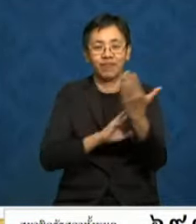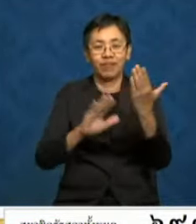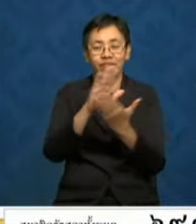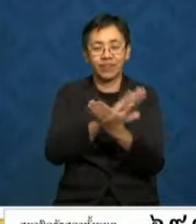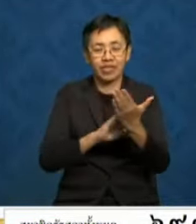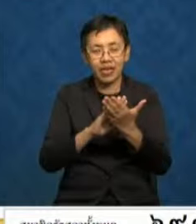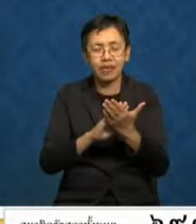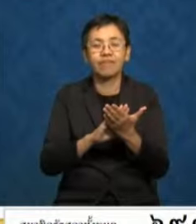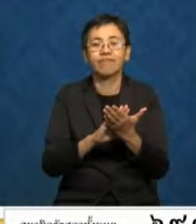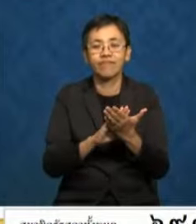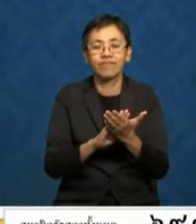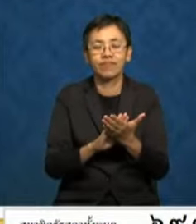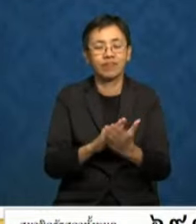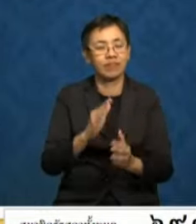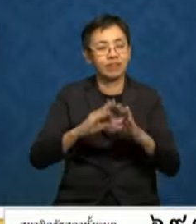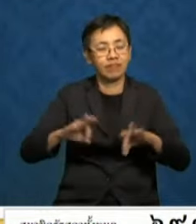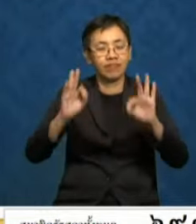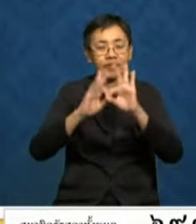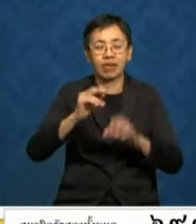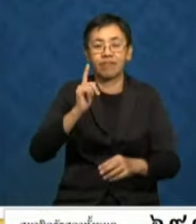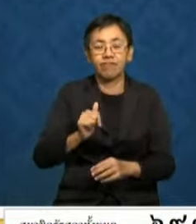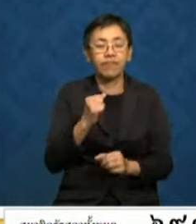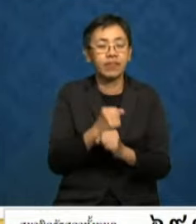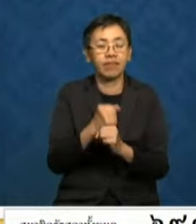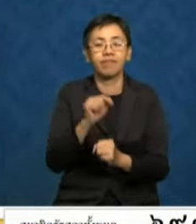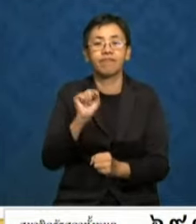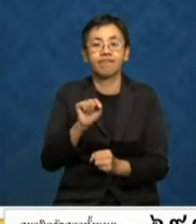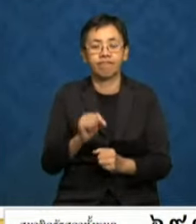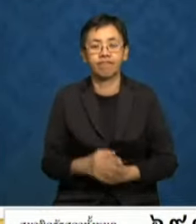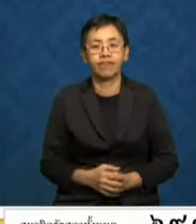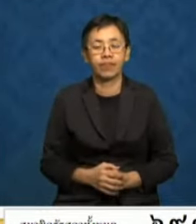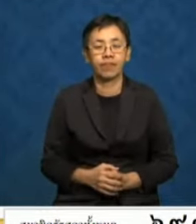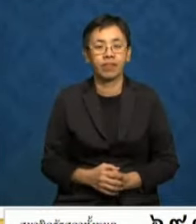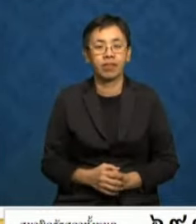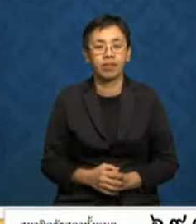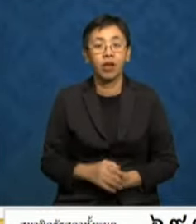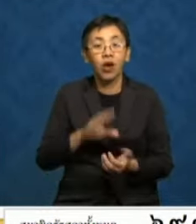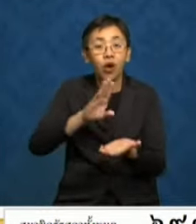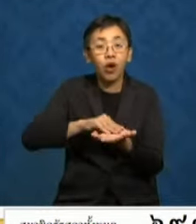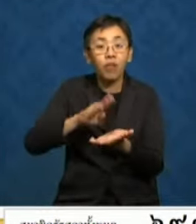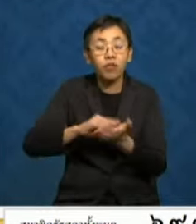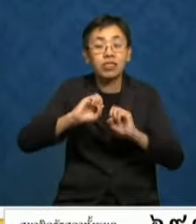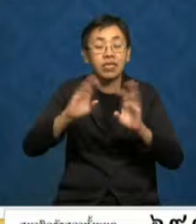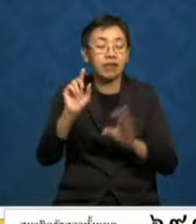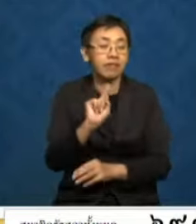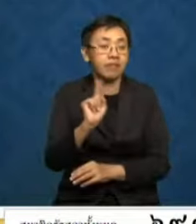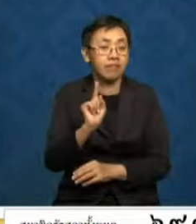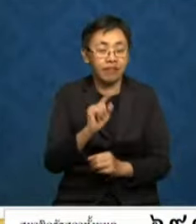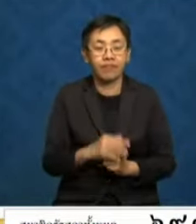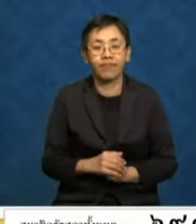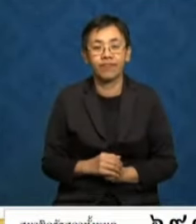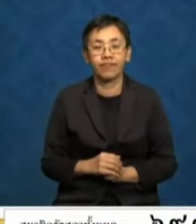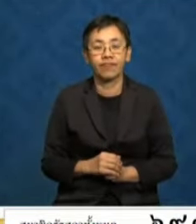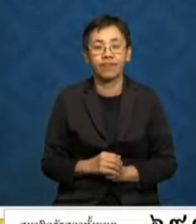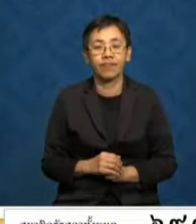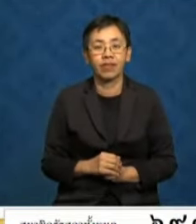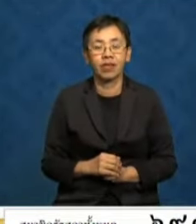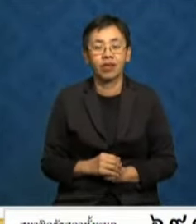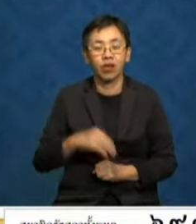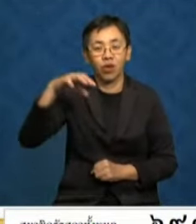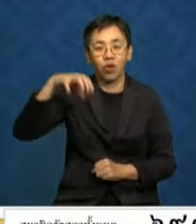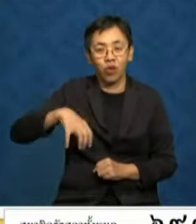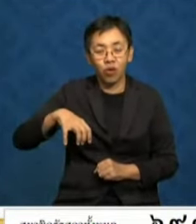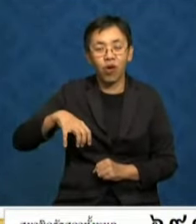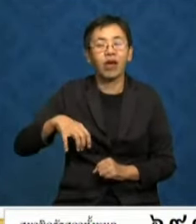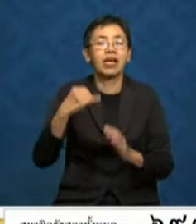วตีหรือเป็นหัวหอกสำคัญในเรื่องนี้เป็นอย่างมากนะครับถ้าจะดูข้อมูลที่เป็นรูปธรรมนะครับมีรายงานขององค์การ